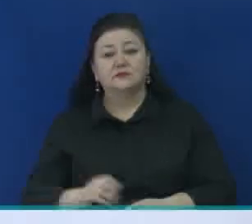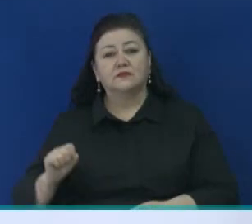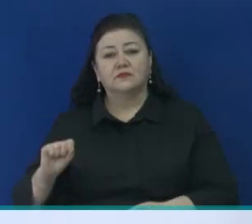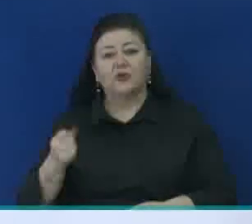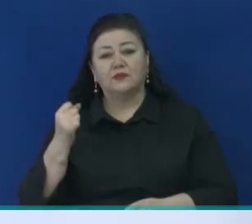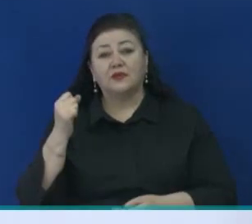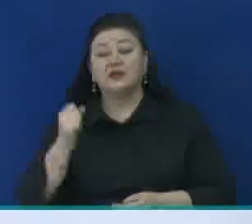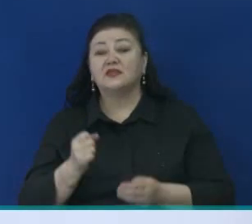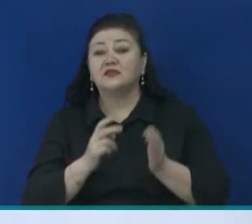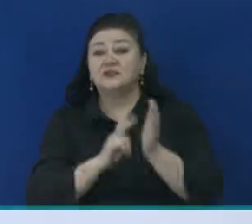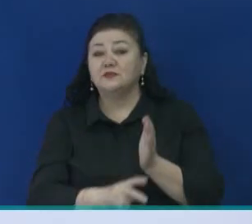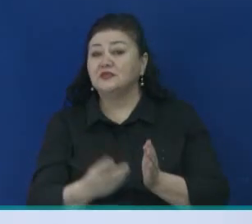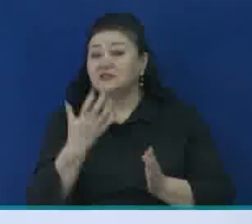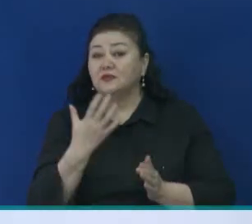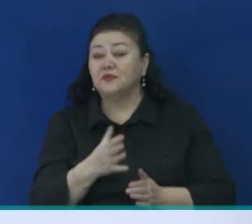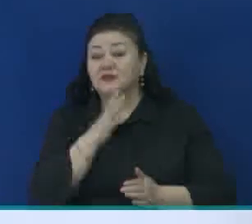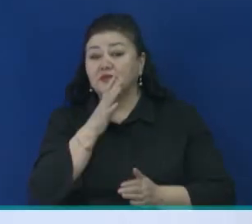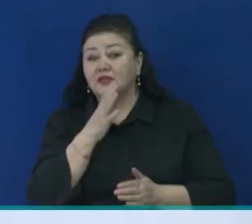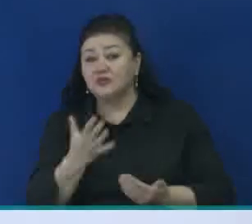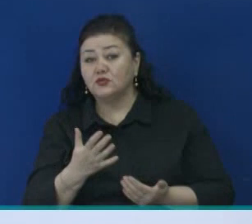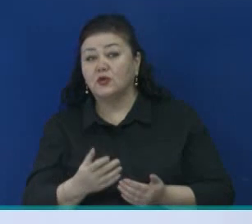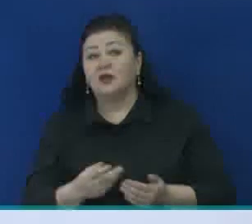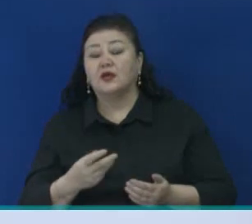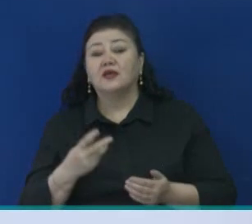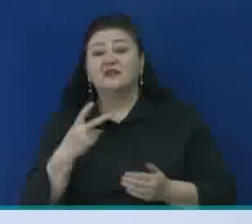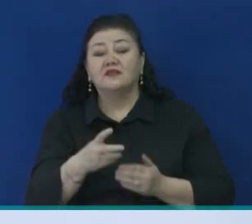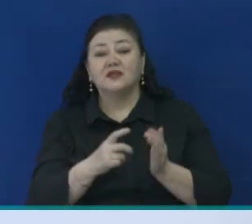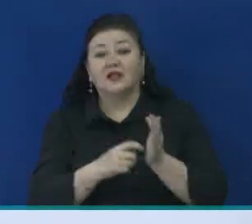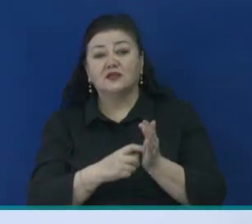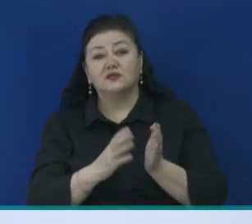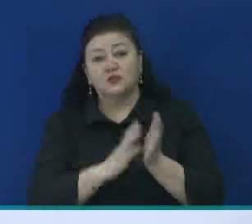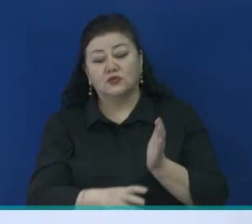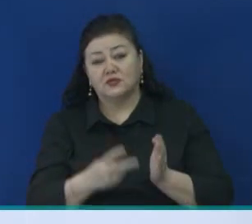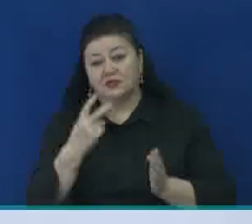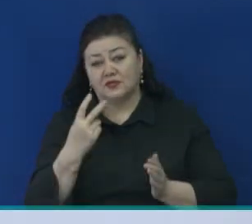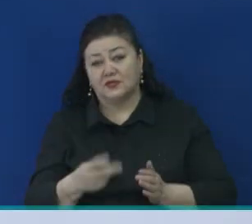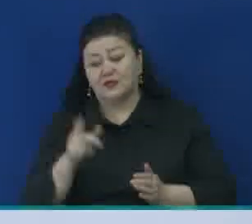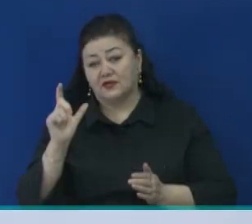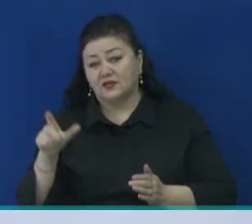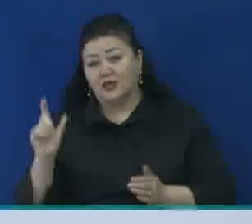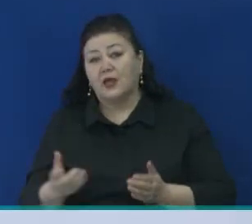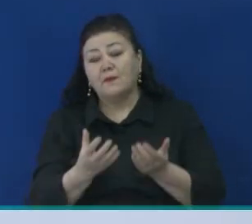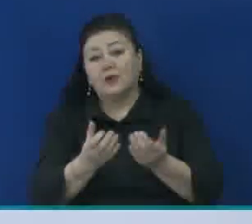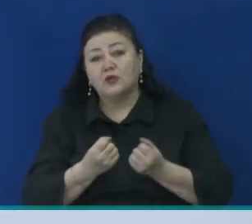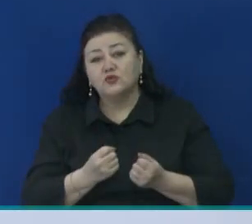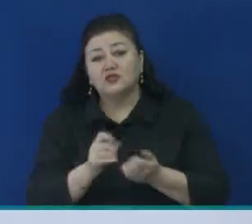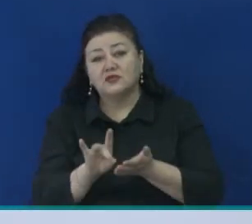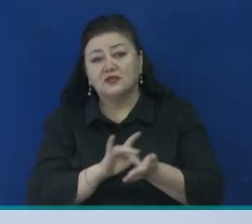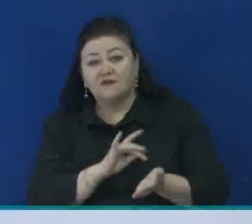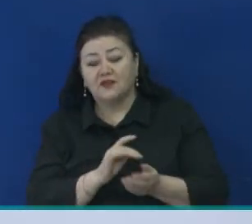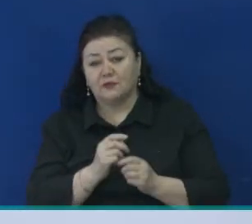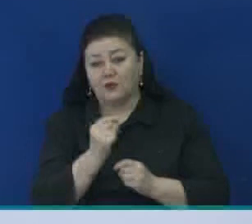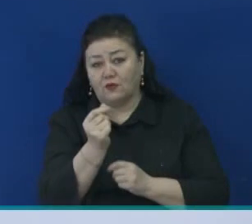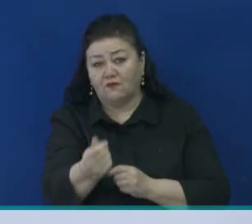Жеңістің 78 жылдығына орай Абай облысының 2692 тұрғыны бір жолғы төлем алады. Олардың